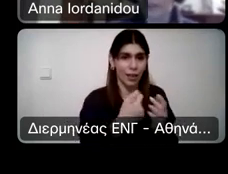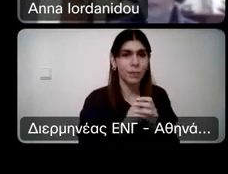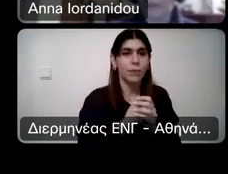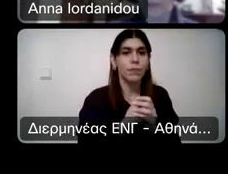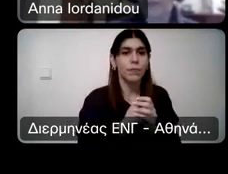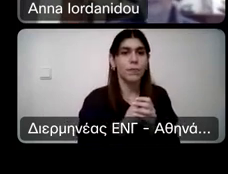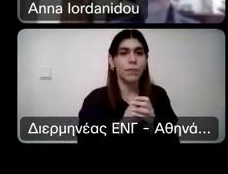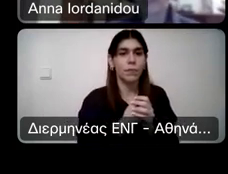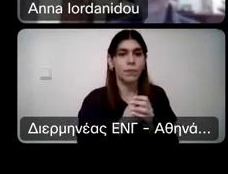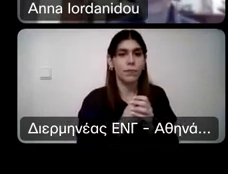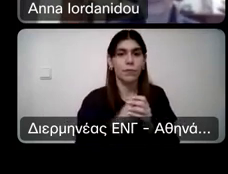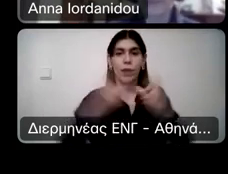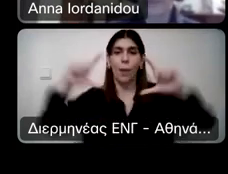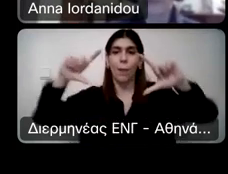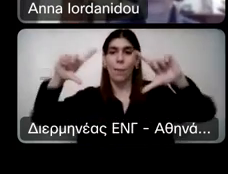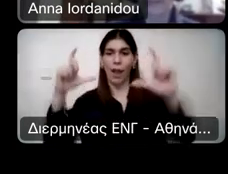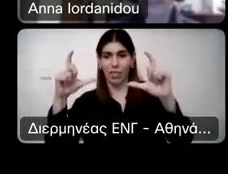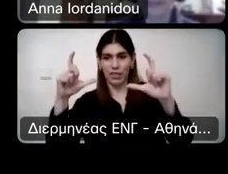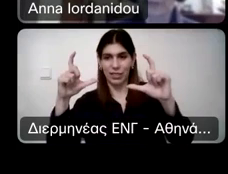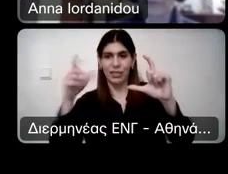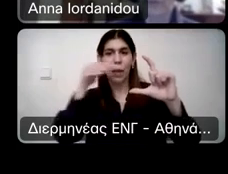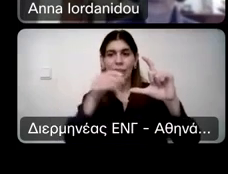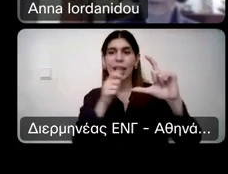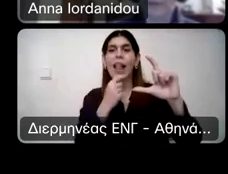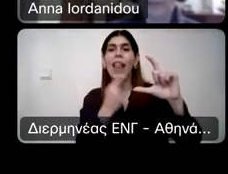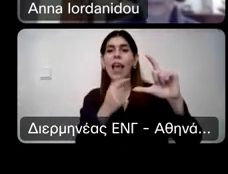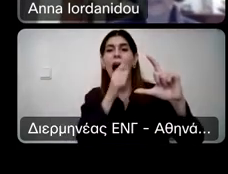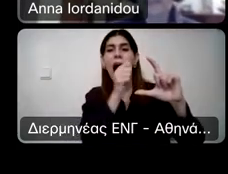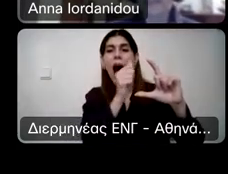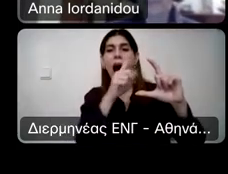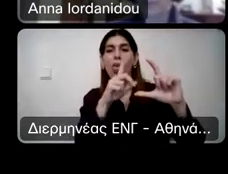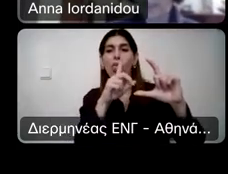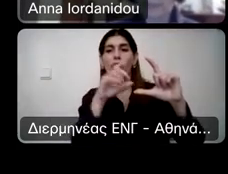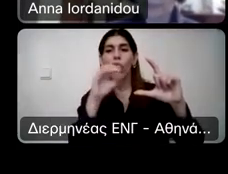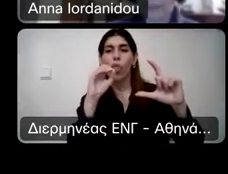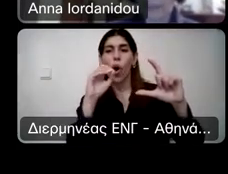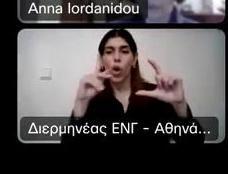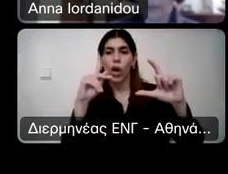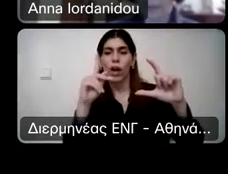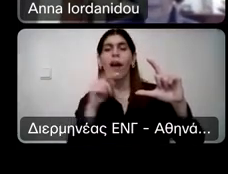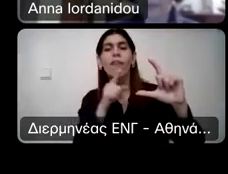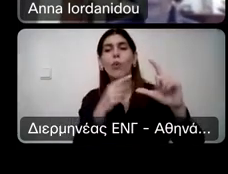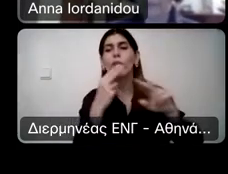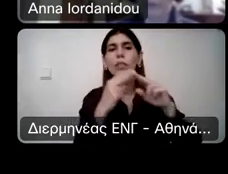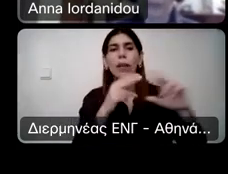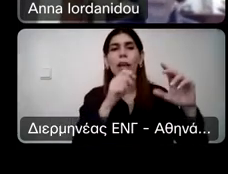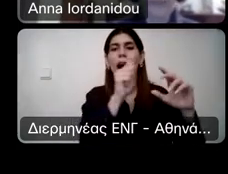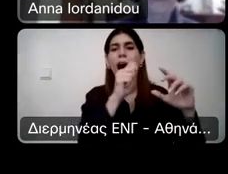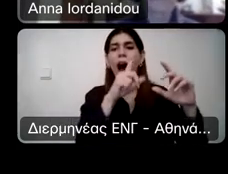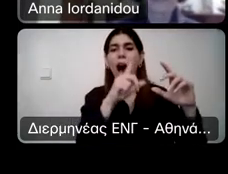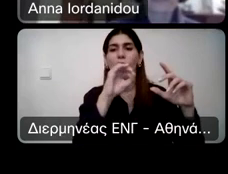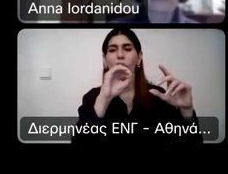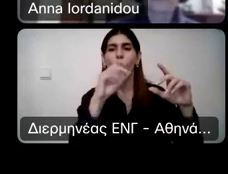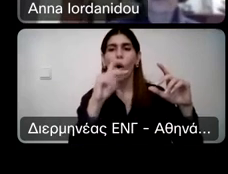το αδόκιμο, η βουλεύτρια. Όπως θα δούμε παρακάτω, αυτό το ADOC έχει πολλές εμφανίσεις στο διαδίκτυο,